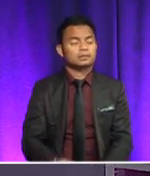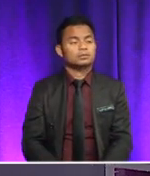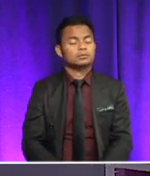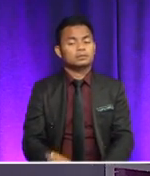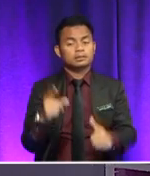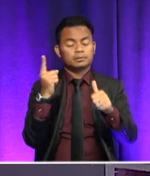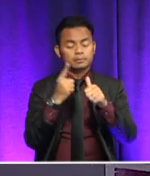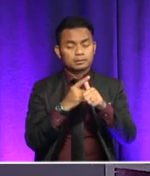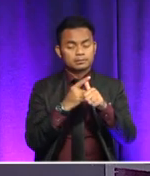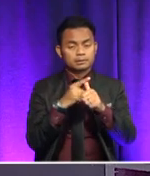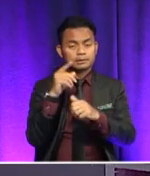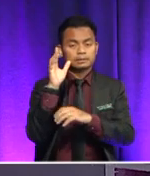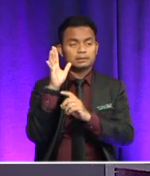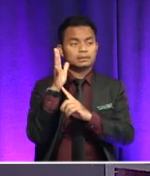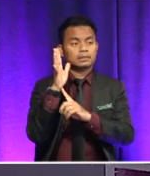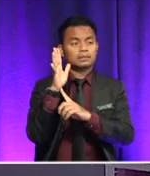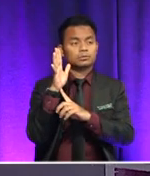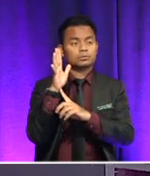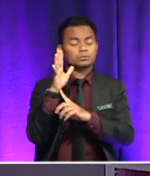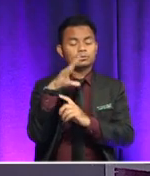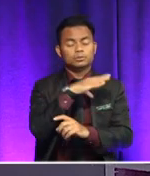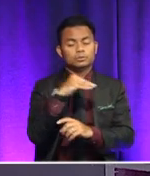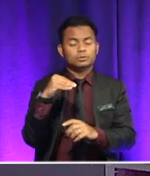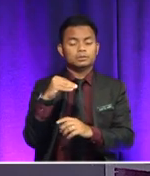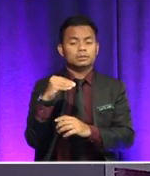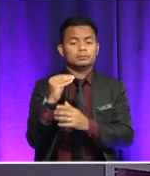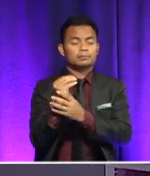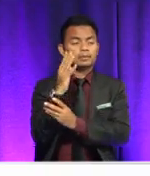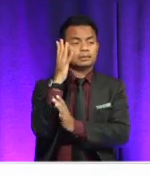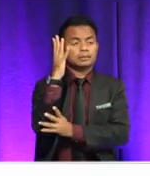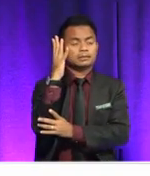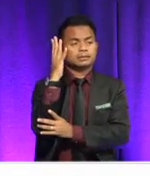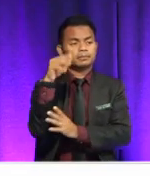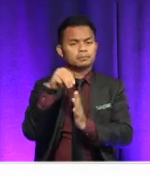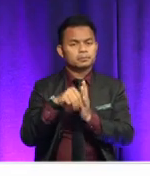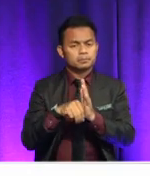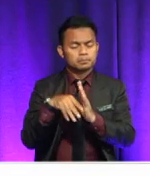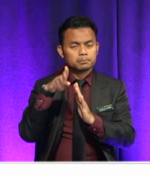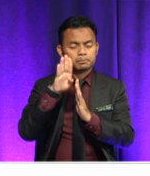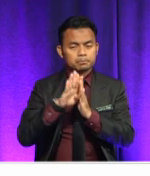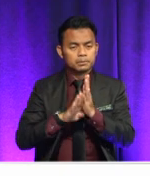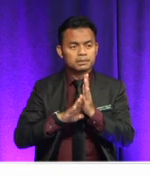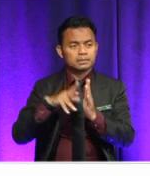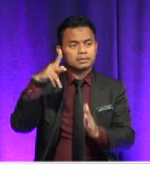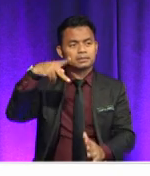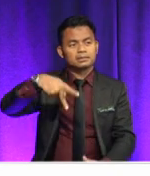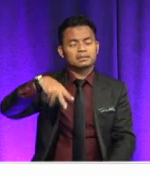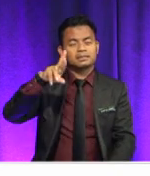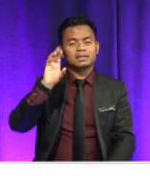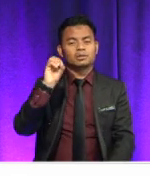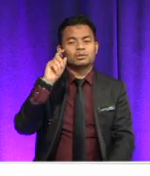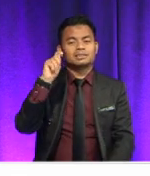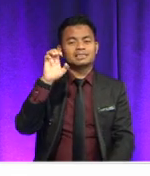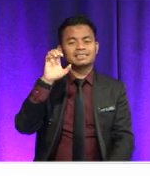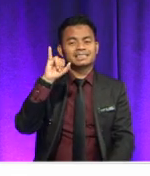pertama daun dan batangnya berprotin tinggi makanan ya Itu daun dan batang dan batangnya ini boleh